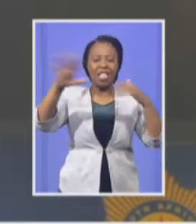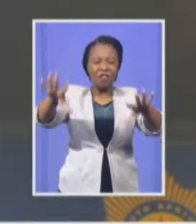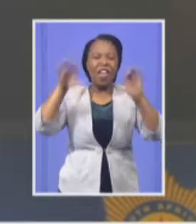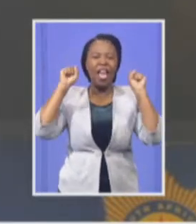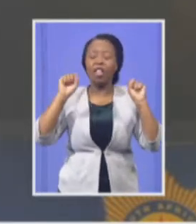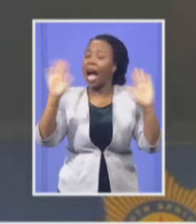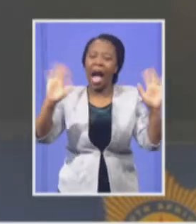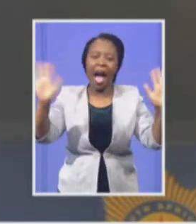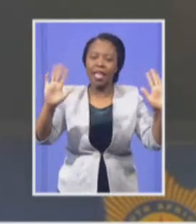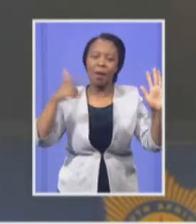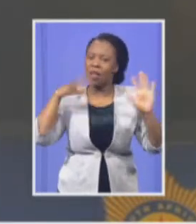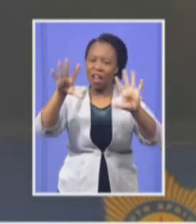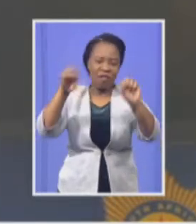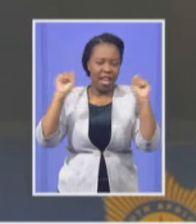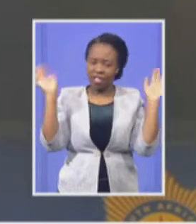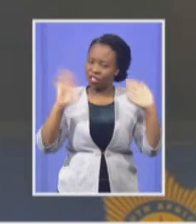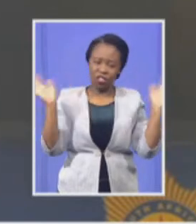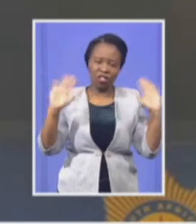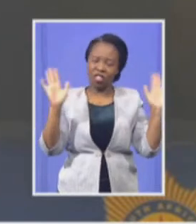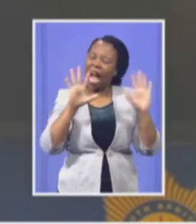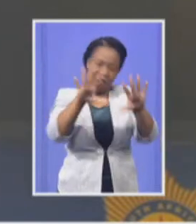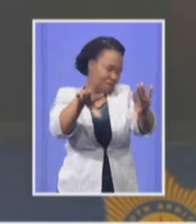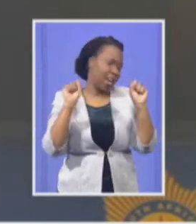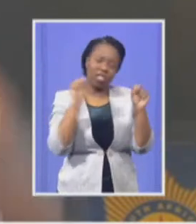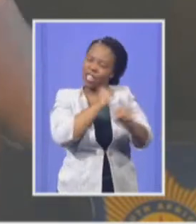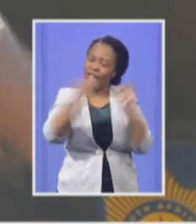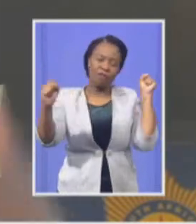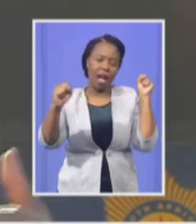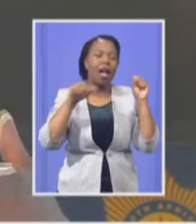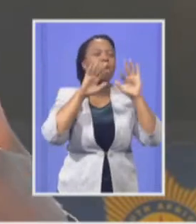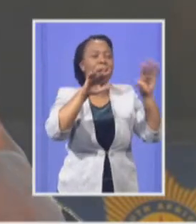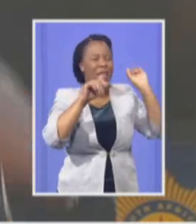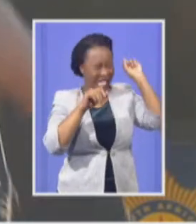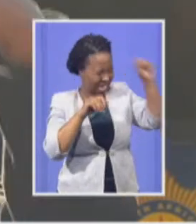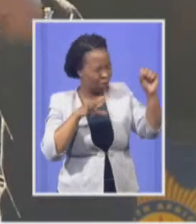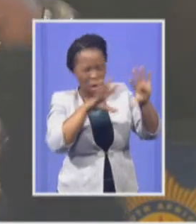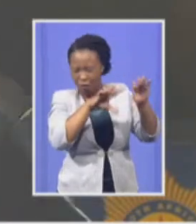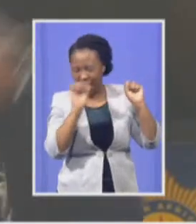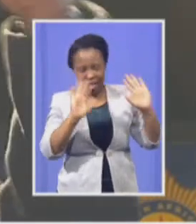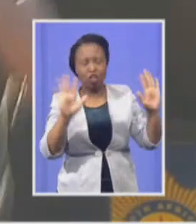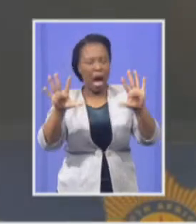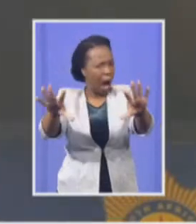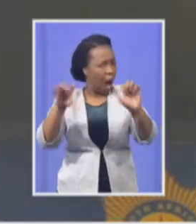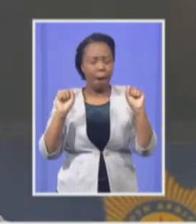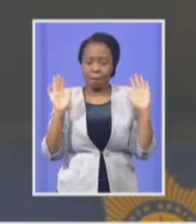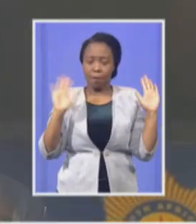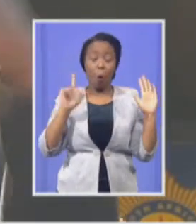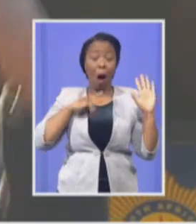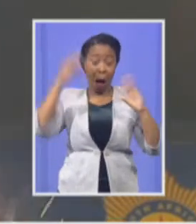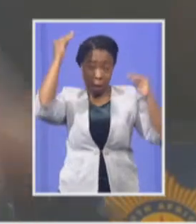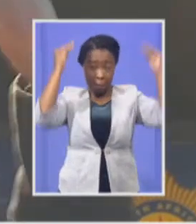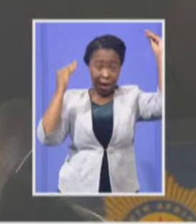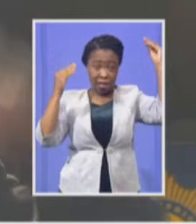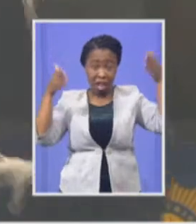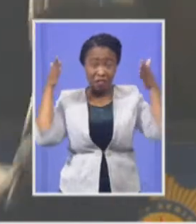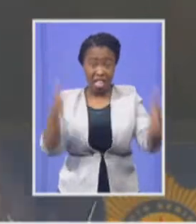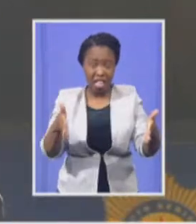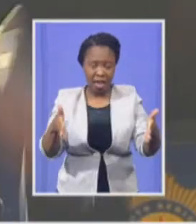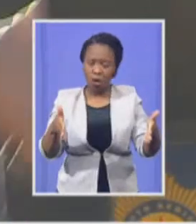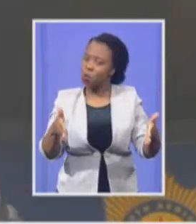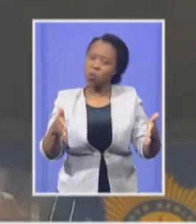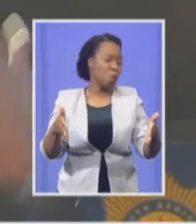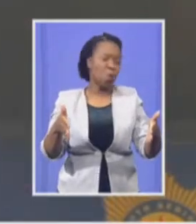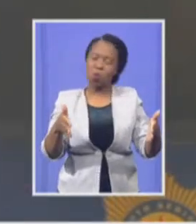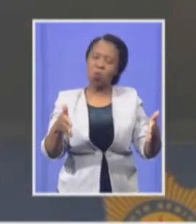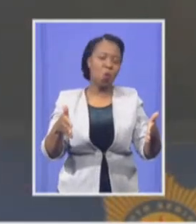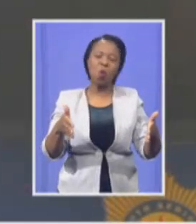angiziwalanda. Cha ngwalandi ngoba uma efikile avamise ukuthi